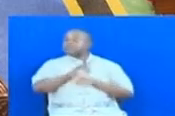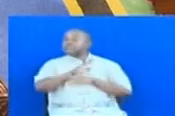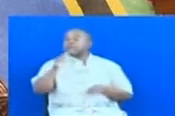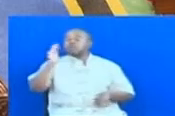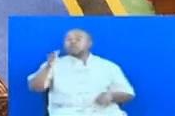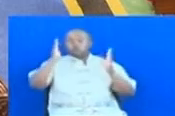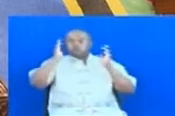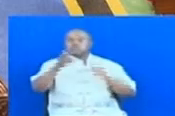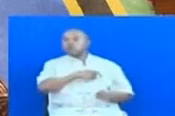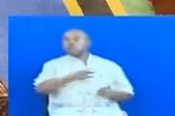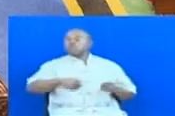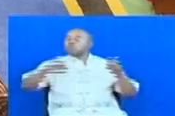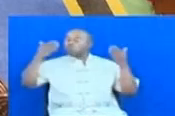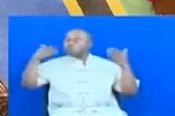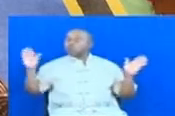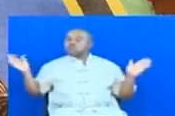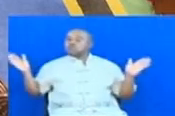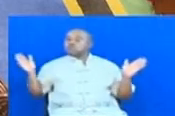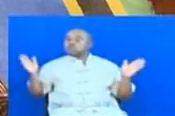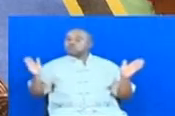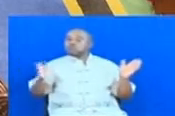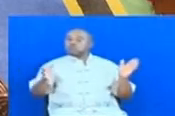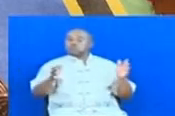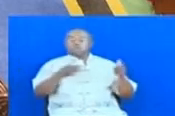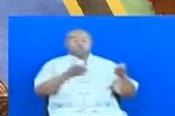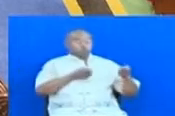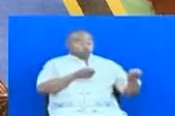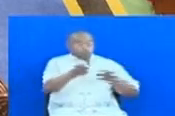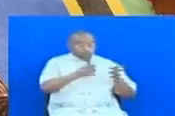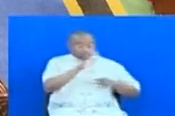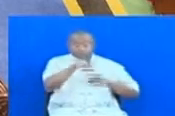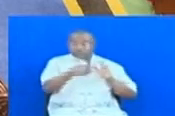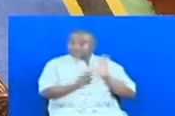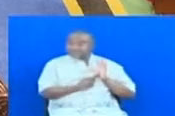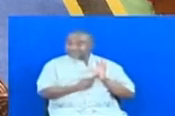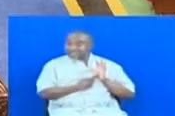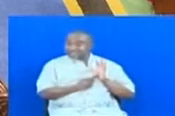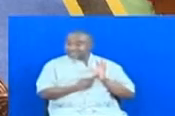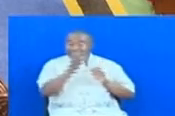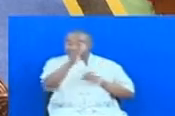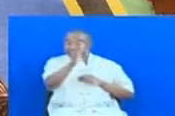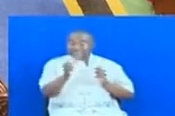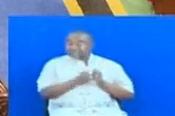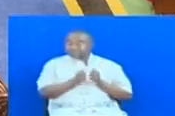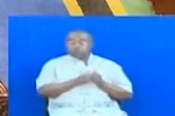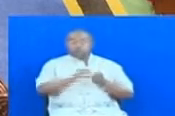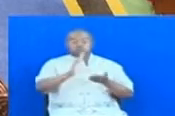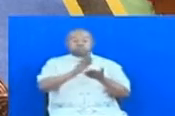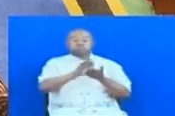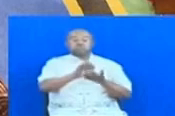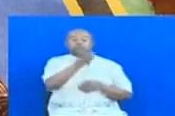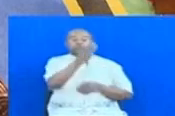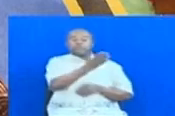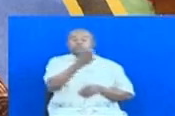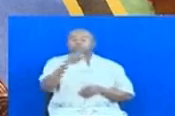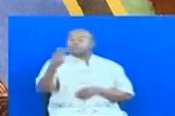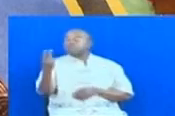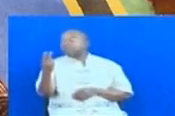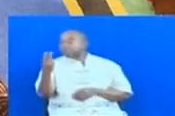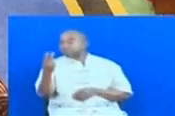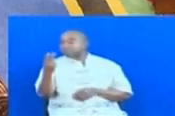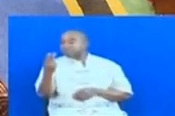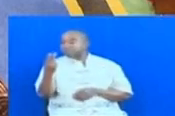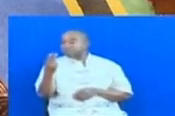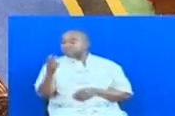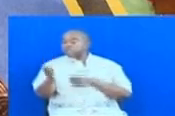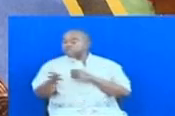kabisa wazi. Wale wakurugenzi ambao itapofika mwezi wa sita hawajapeleka zile 10% kwa mgawanyiko wa 4-4-2,